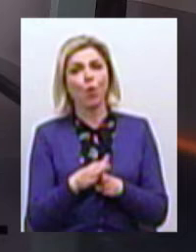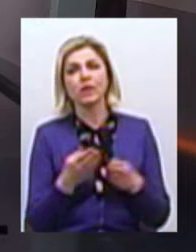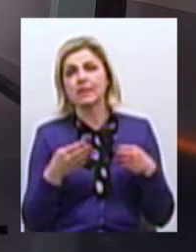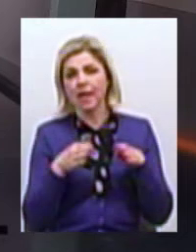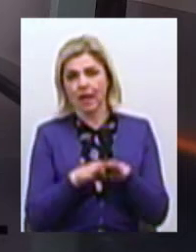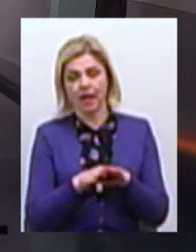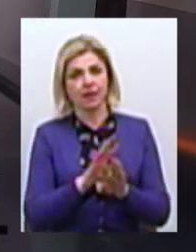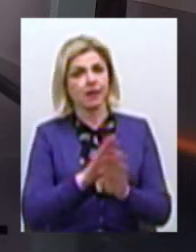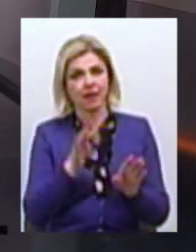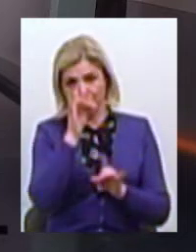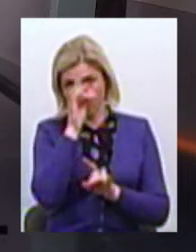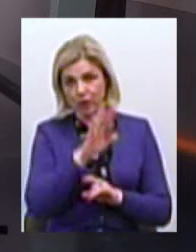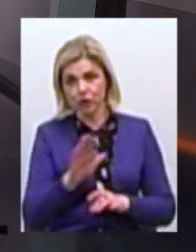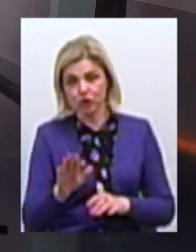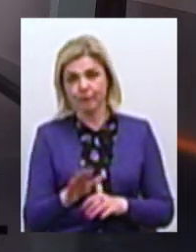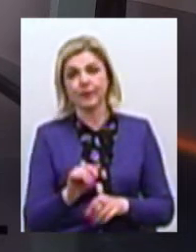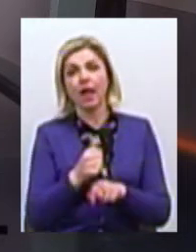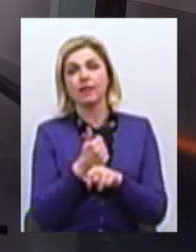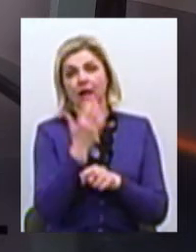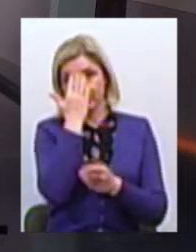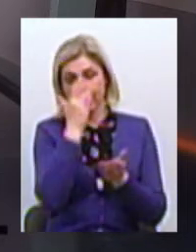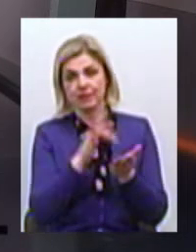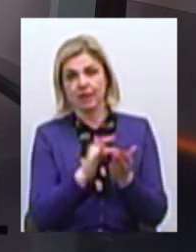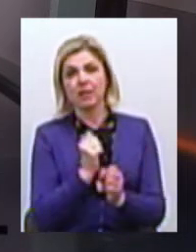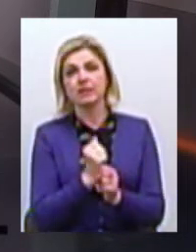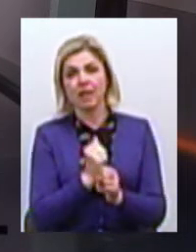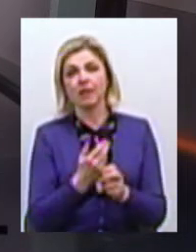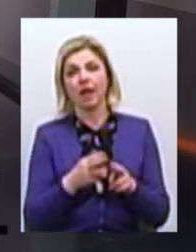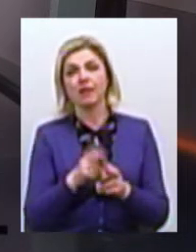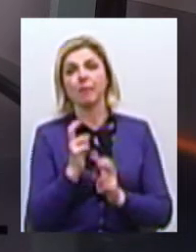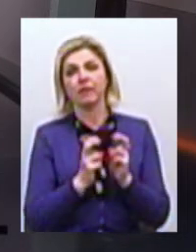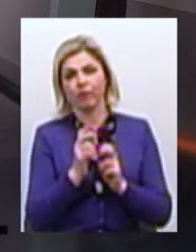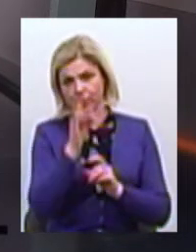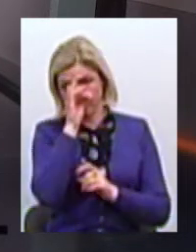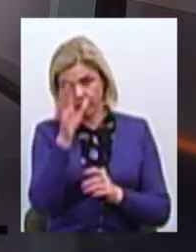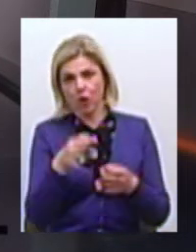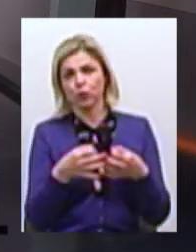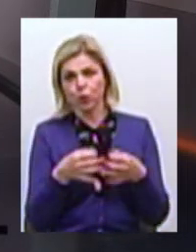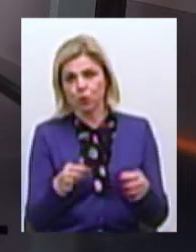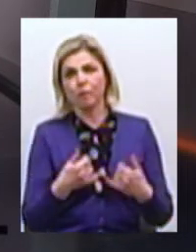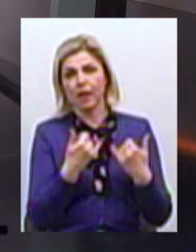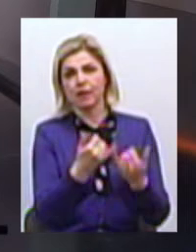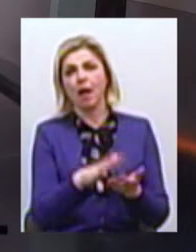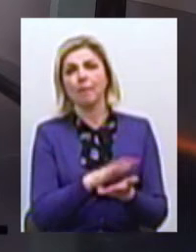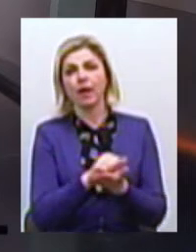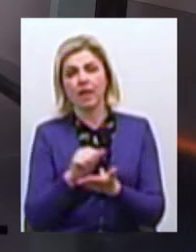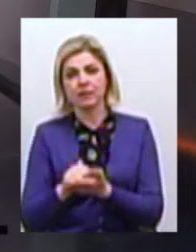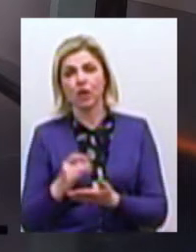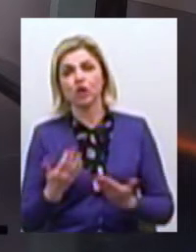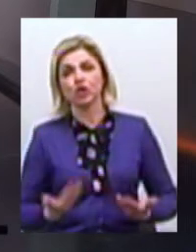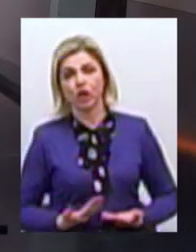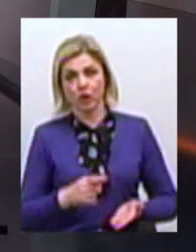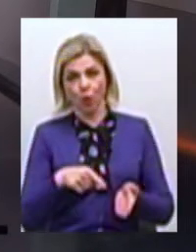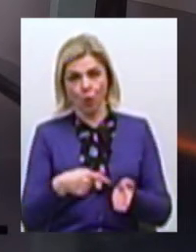публично. Одной из главных своих целей я ставил сделать это предприятие публичным, полностью доступным для прессы, для жителей города,